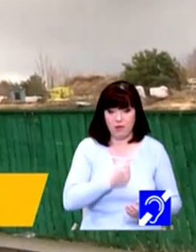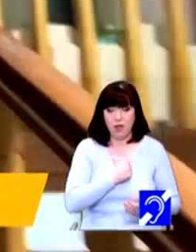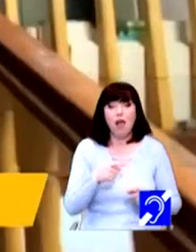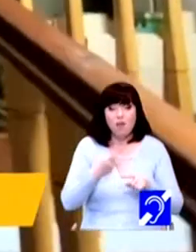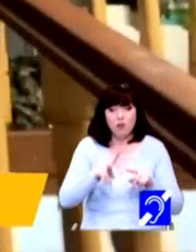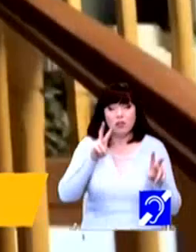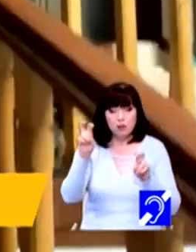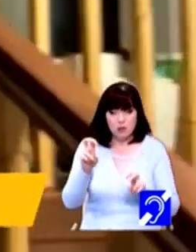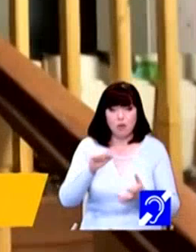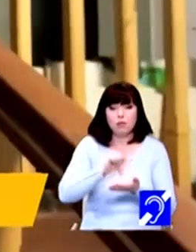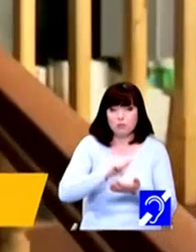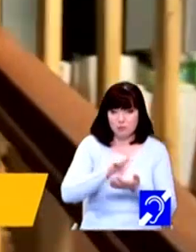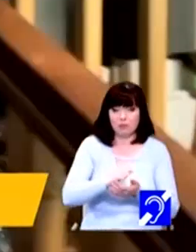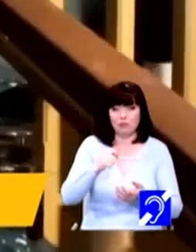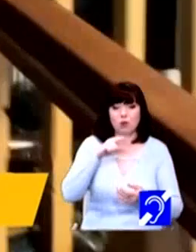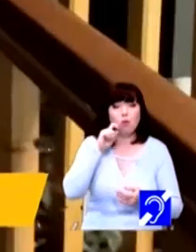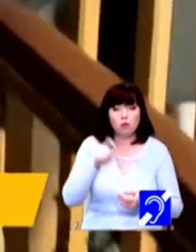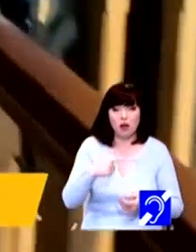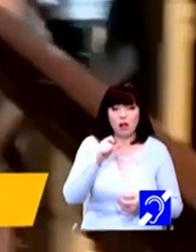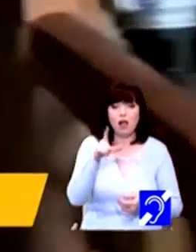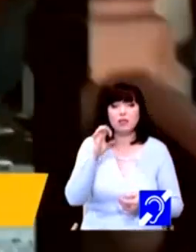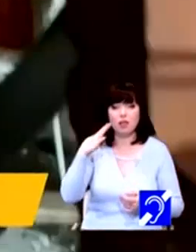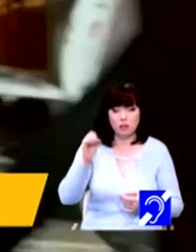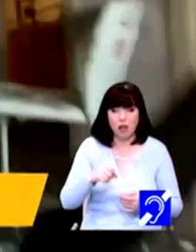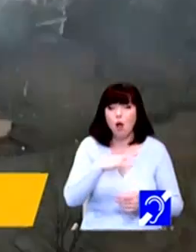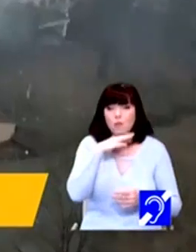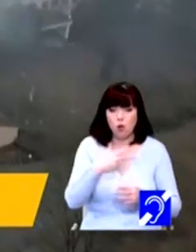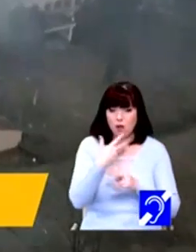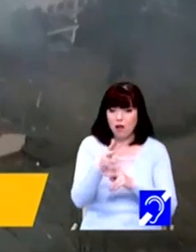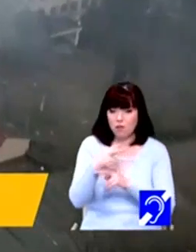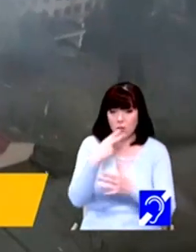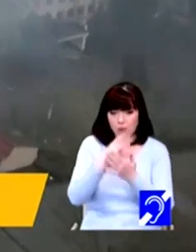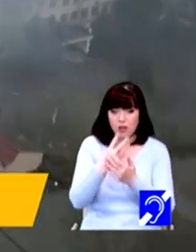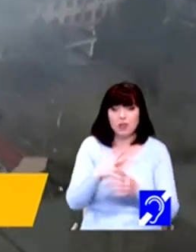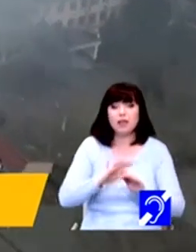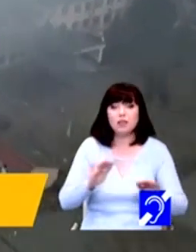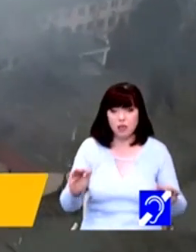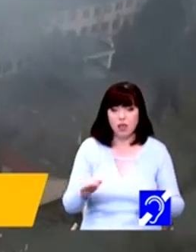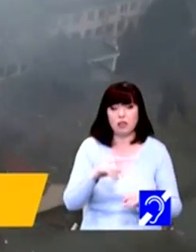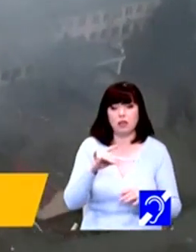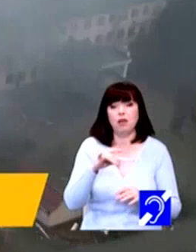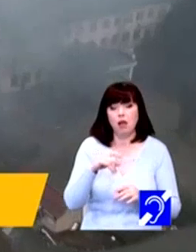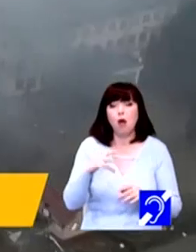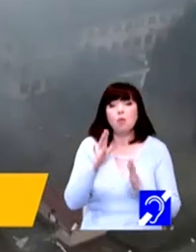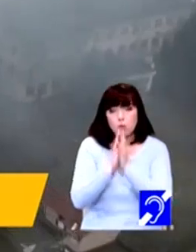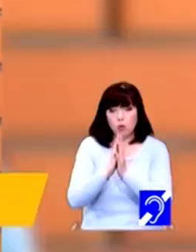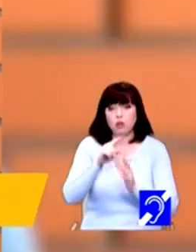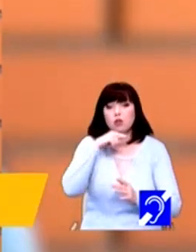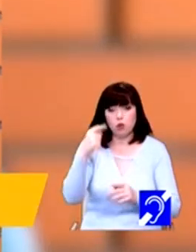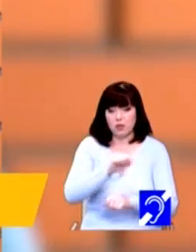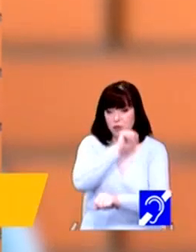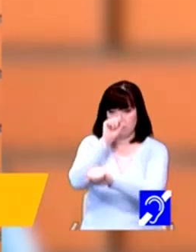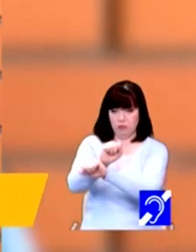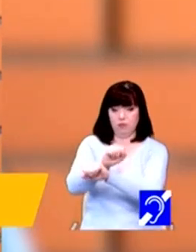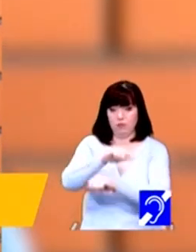context, publicația ucraineană Gazeta a reunit mai multe mesaje video prin care copiii din Ucraina cer Rusiei să oprească războiul. Нам